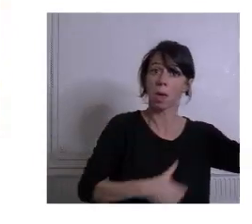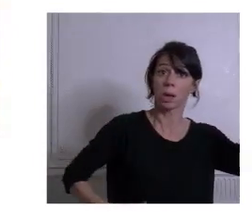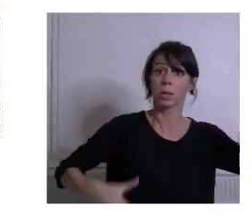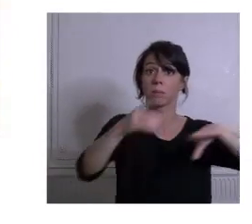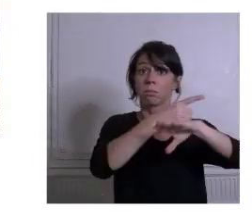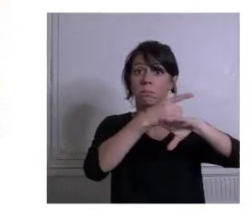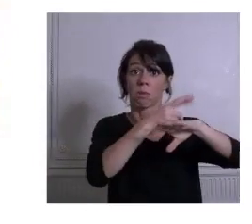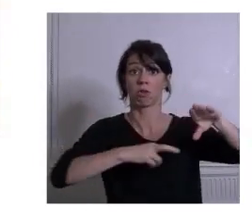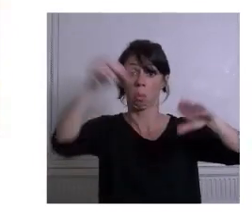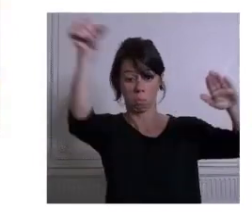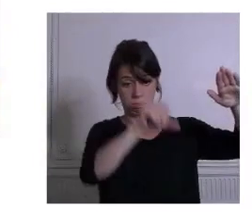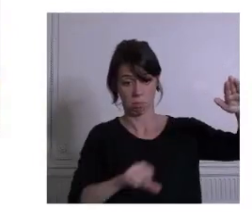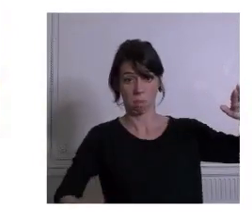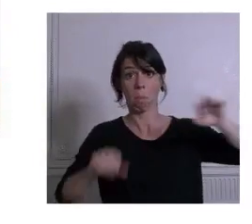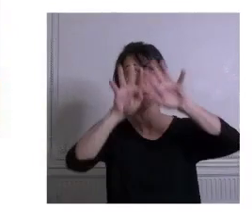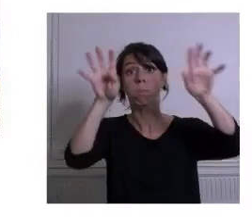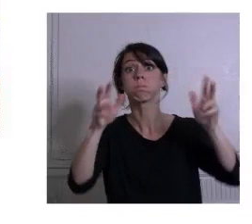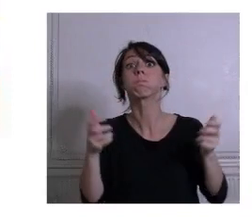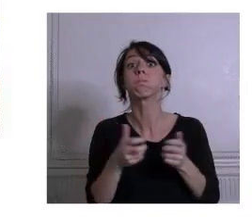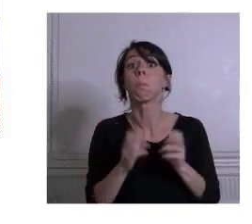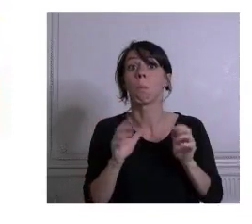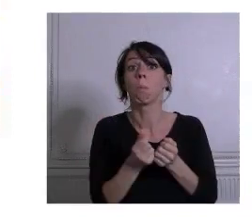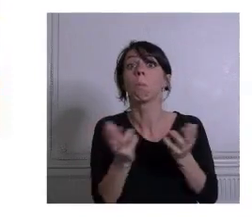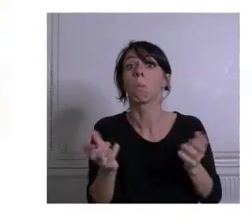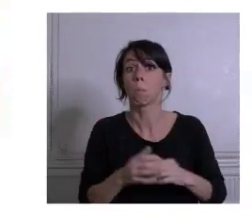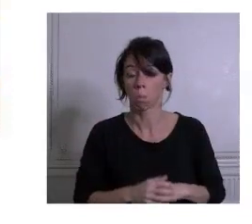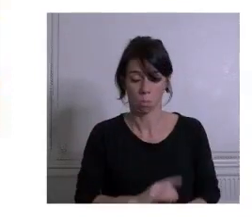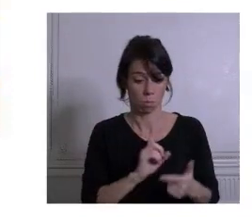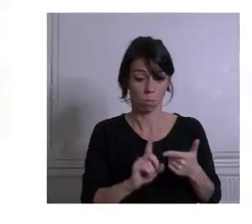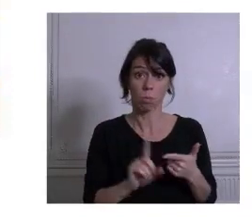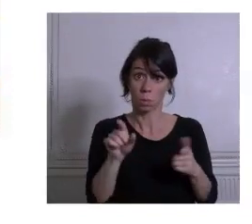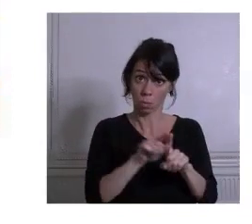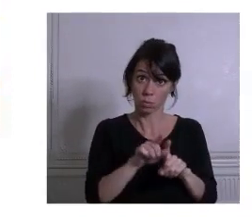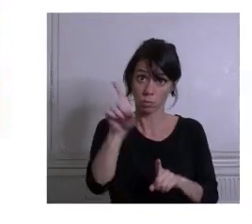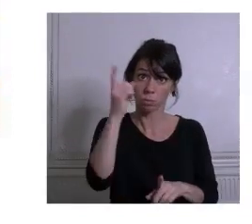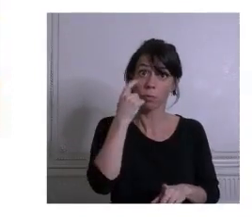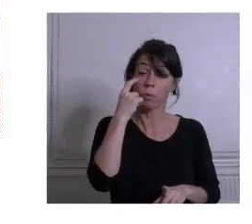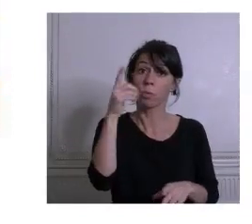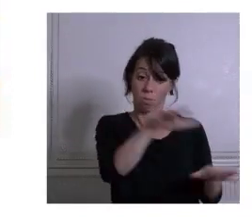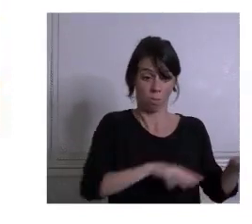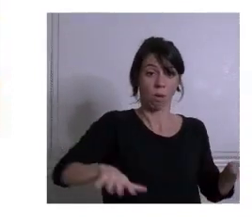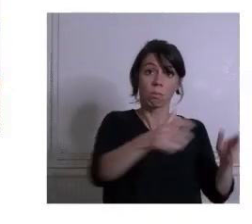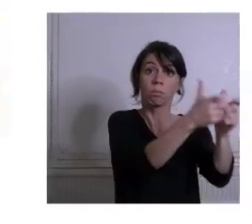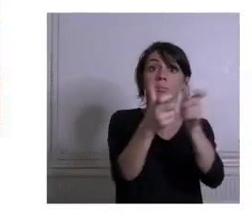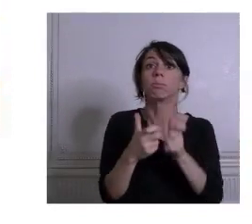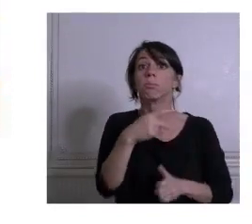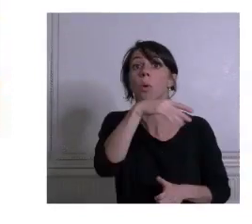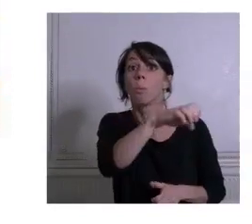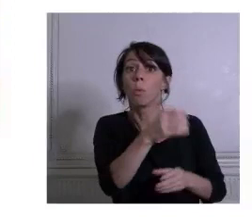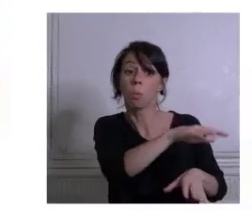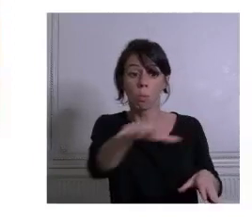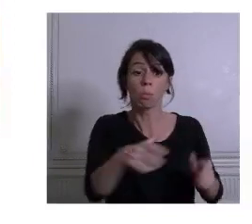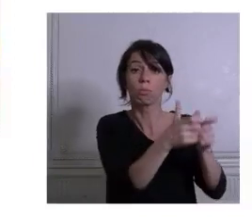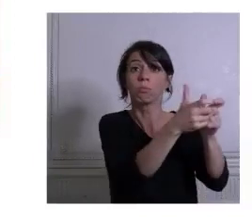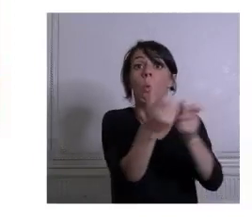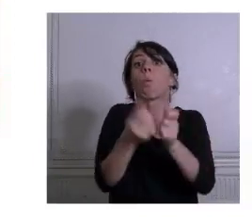rénovation énergétique que nous votons au budget. Je vous rappelle quand même que le groupe d'opposition, il ne participe pas au budget ou au vote de